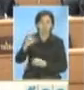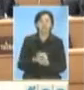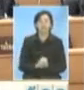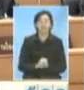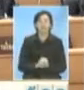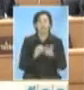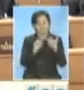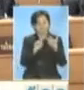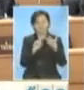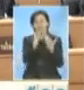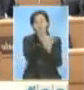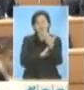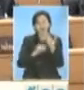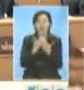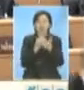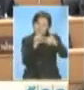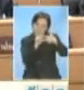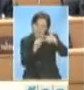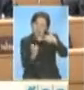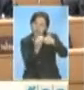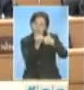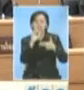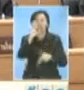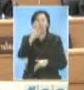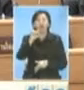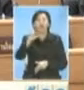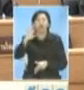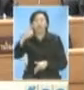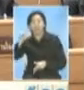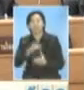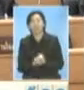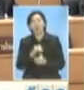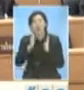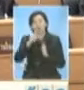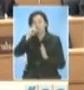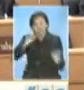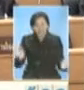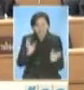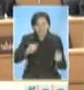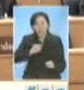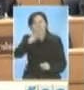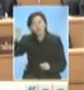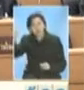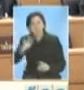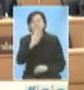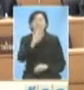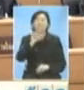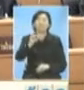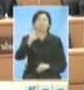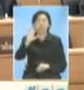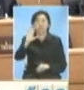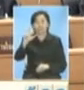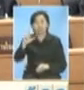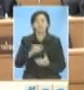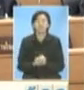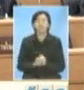ภูมิภาคในพวกเรากันเอง9ล้าน5สนับสนุนให้คนไทยไปลงทุนในต่างประเทศใน AC 4ล้าน5